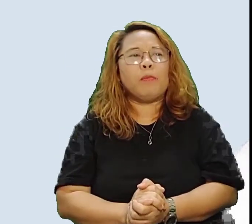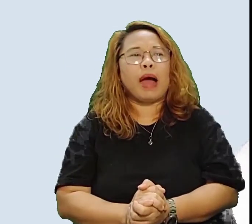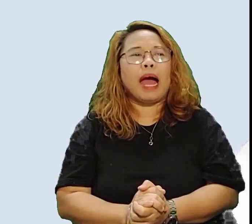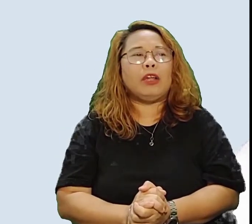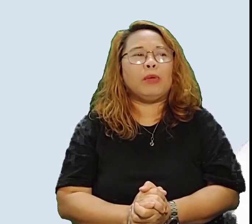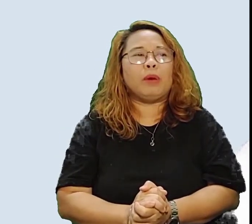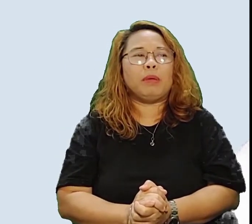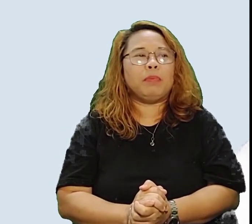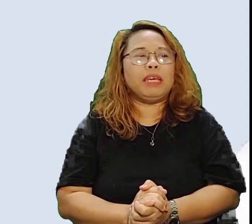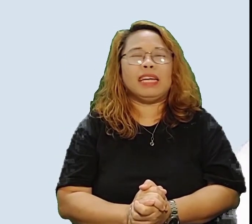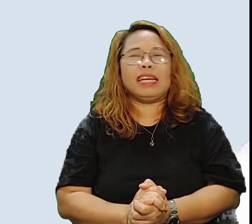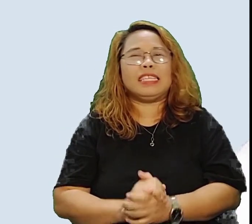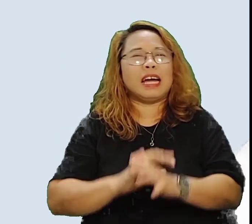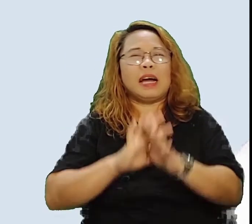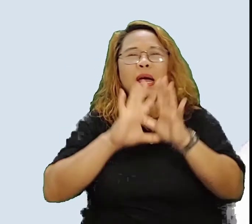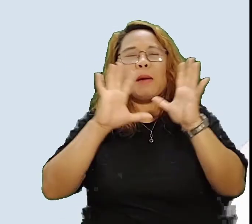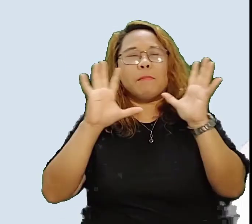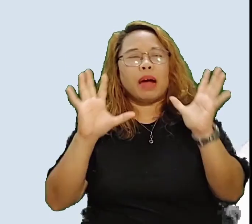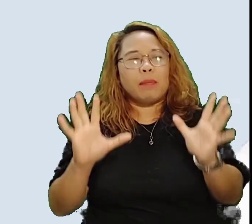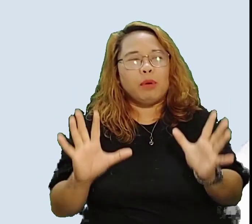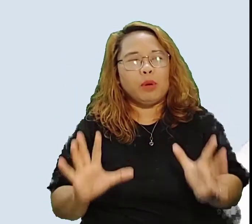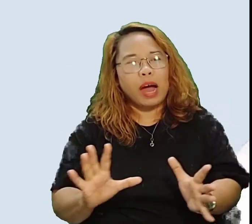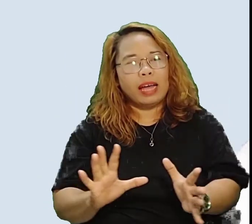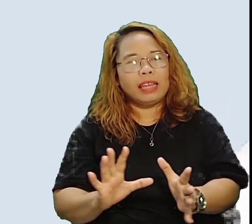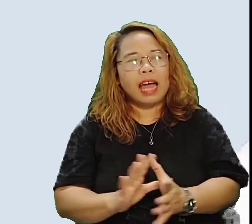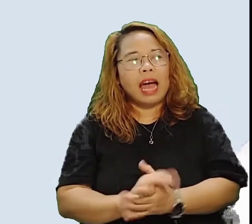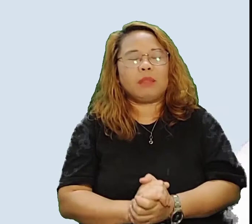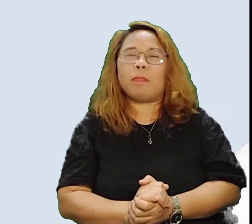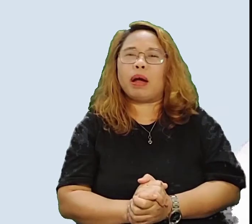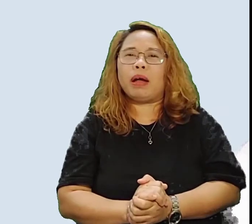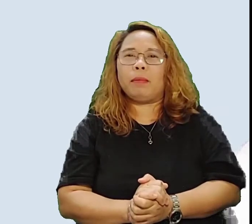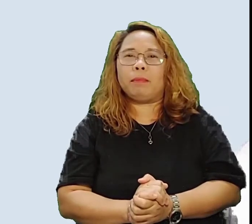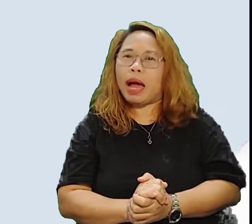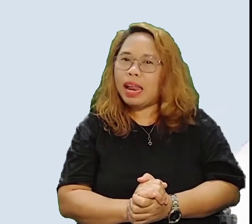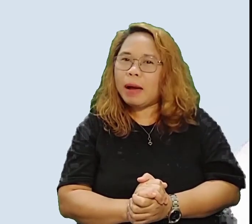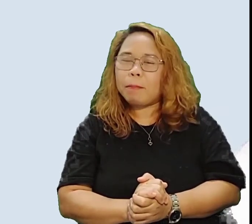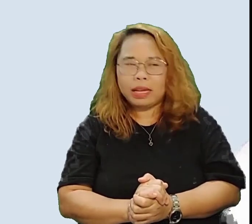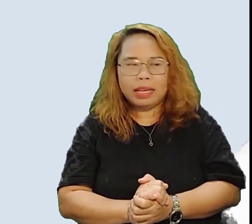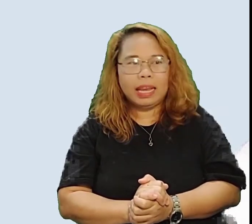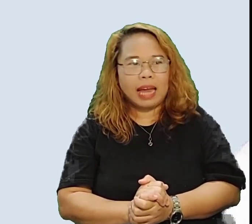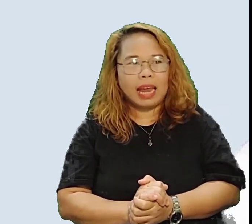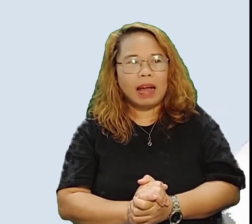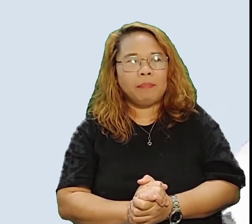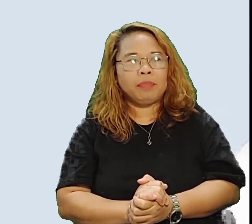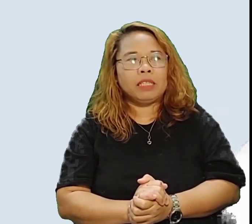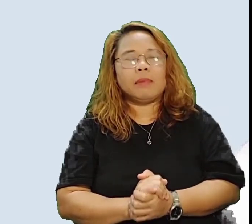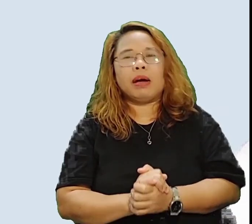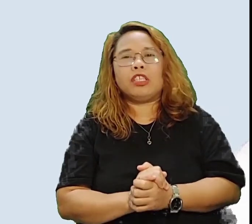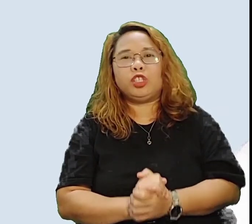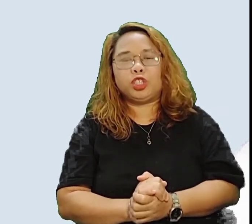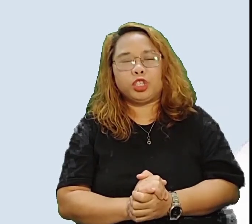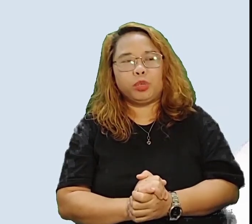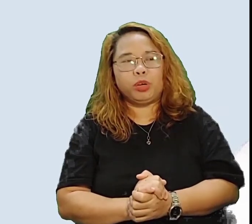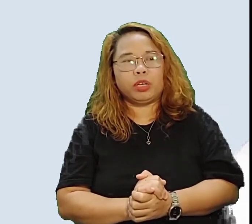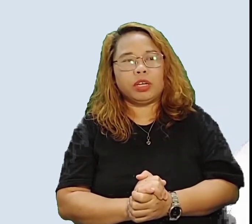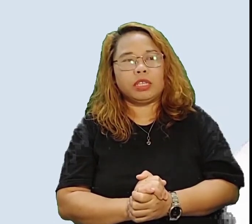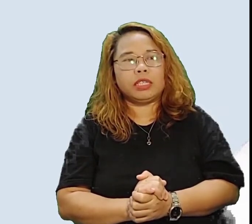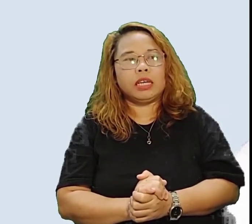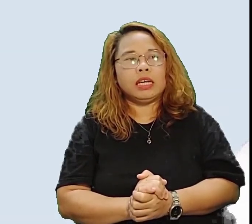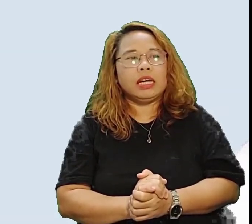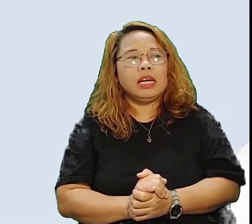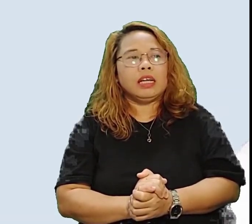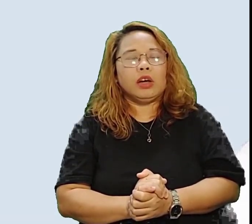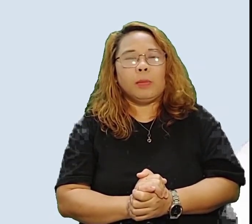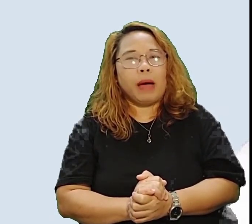nag-iisip kung paano mabibigyan ng isang makabuluhan at mapagpalang pagkilala sa mga church